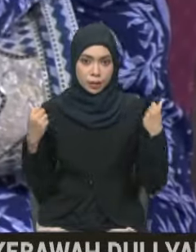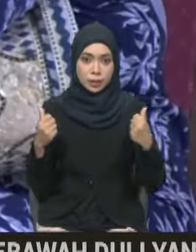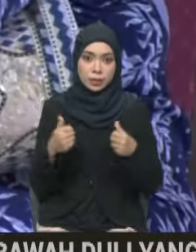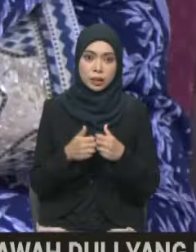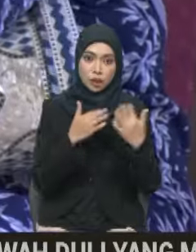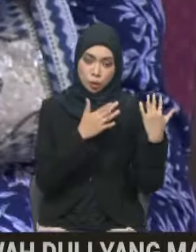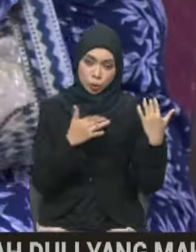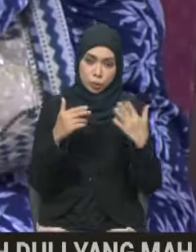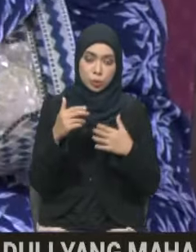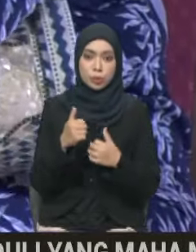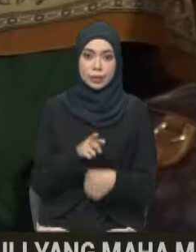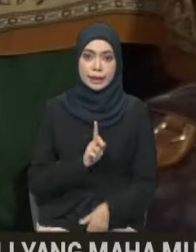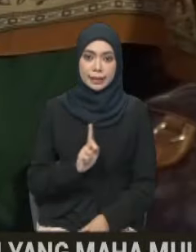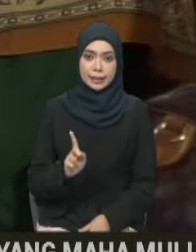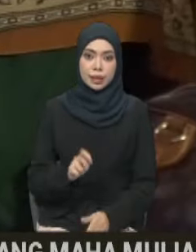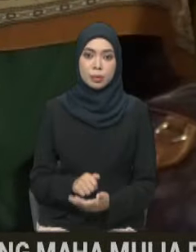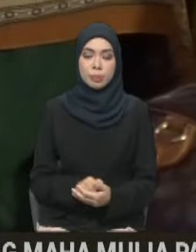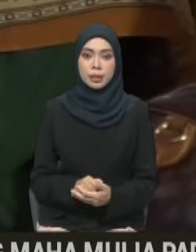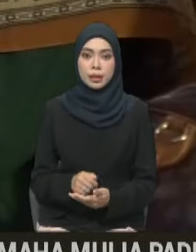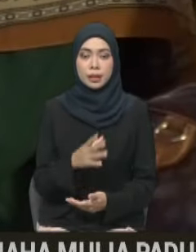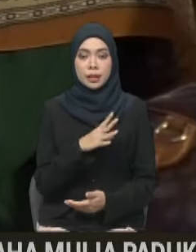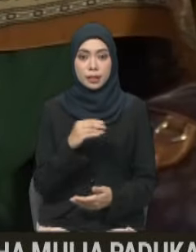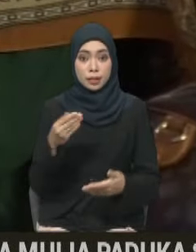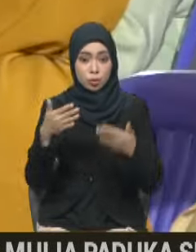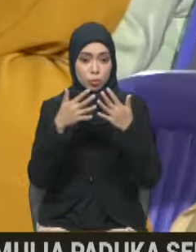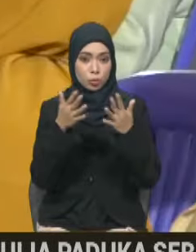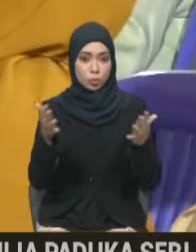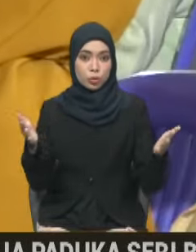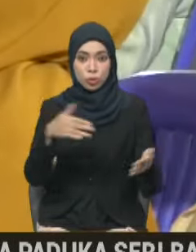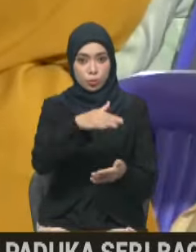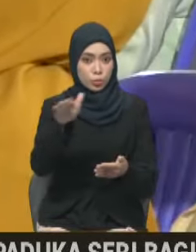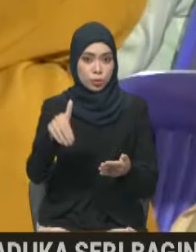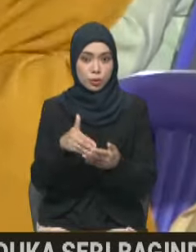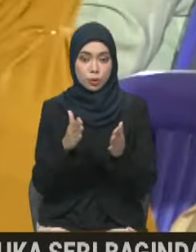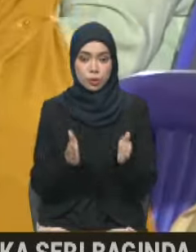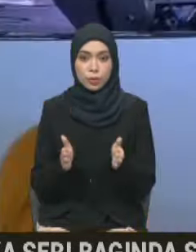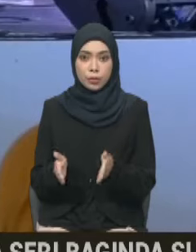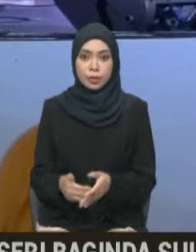lagu-lagu Tausyih selain memperkenalkan seni Tausyih kepada orang ramai.